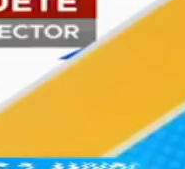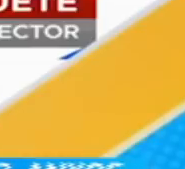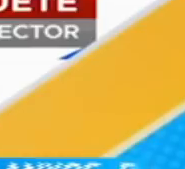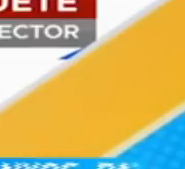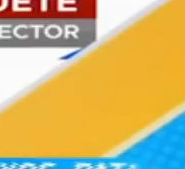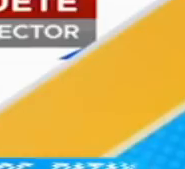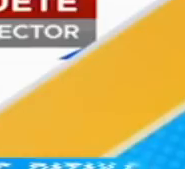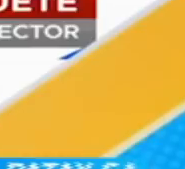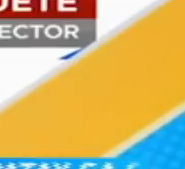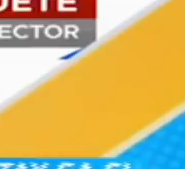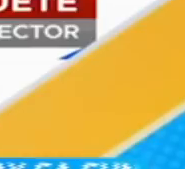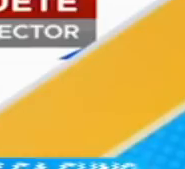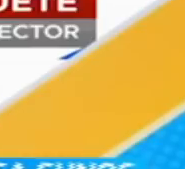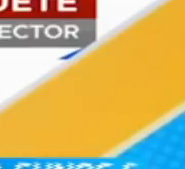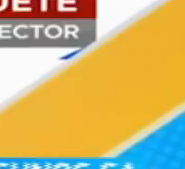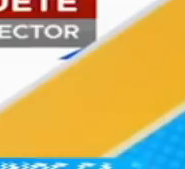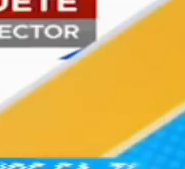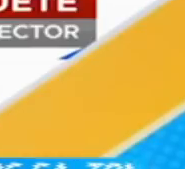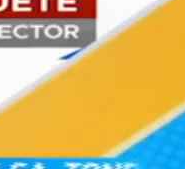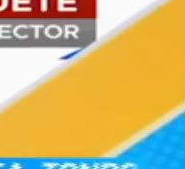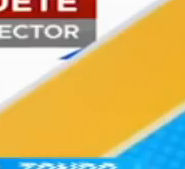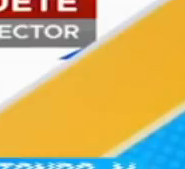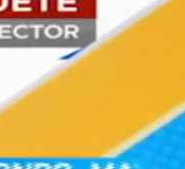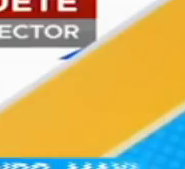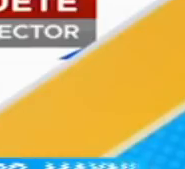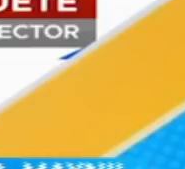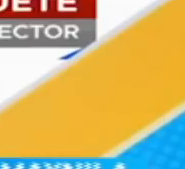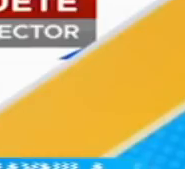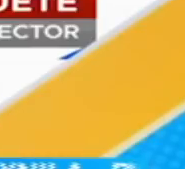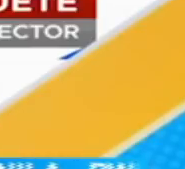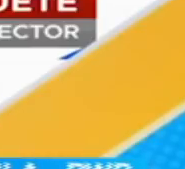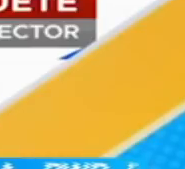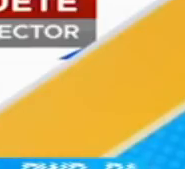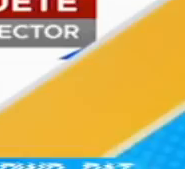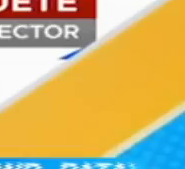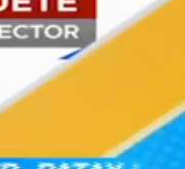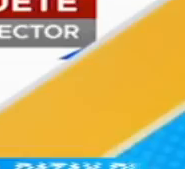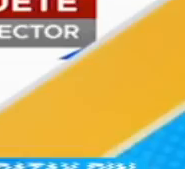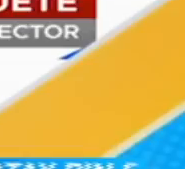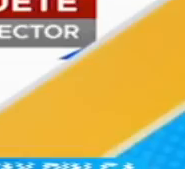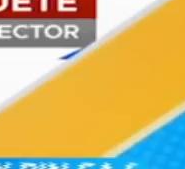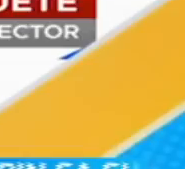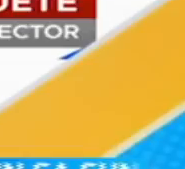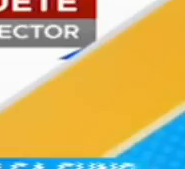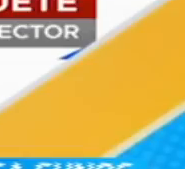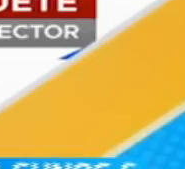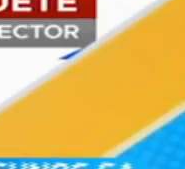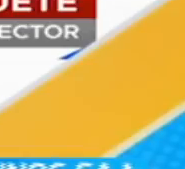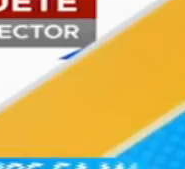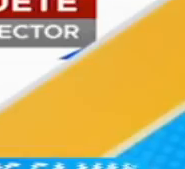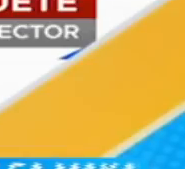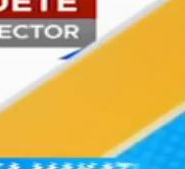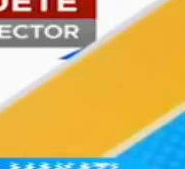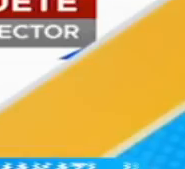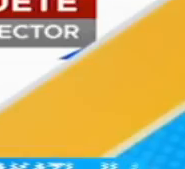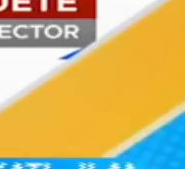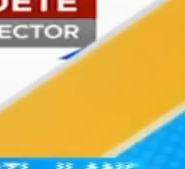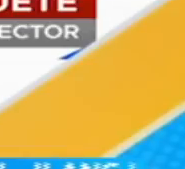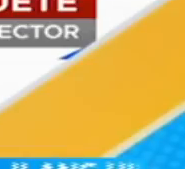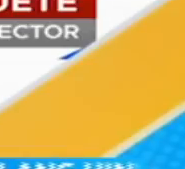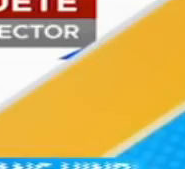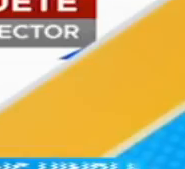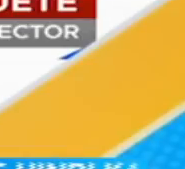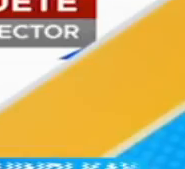matitibay ang ibang tent, di ba? Nakandasira na. Mm-hmm. So ito, nasa loob ng parang tunnel. So may roofing yan. Hindi naman okay. Siya labas na